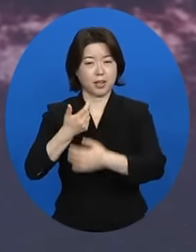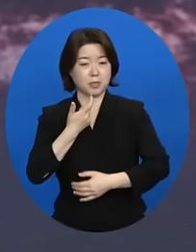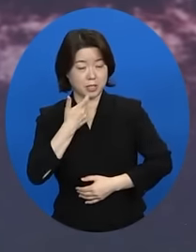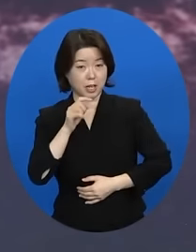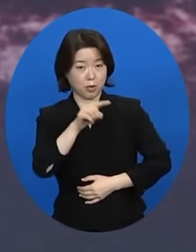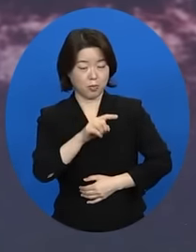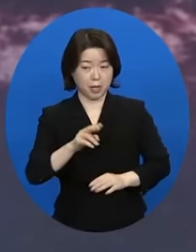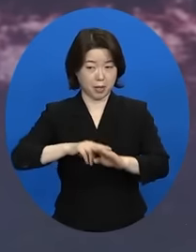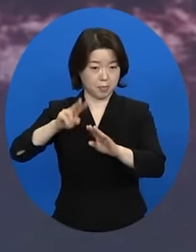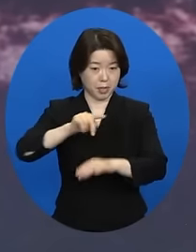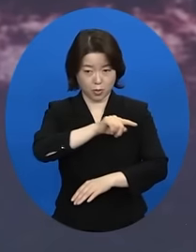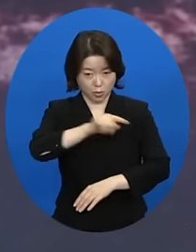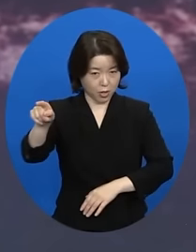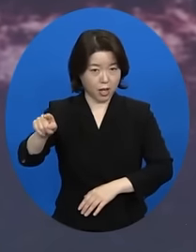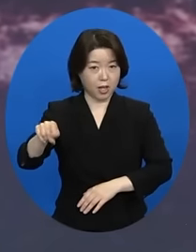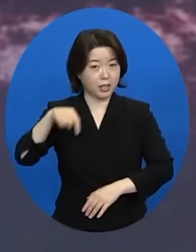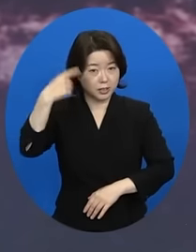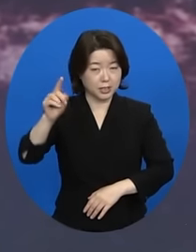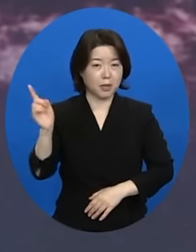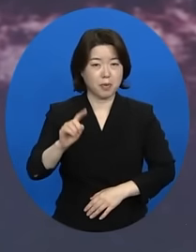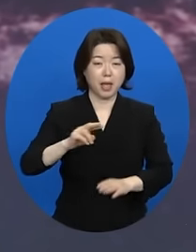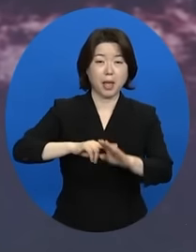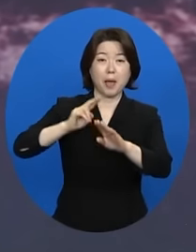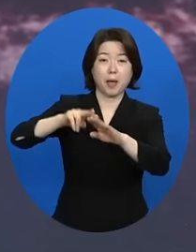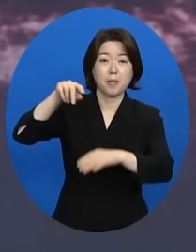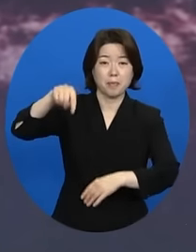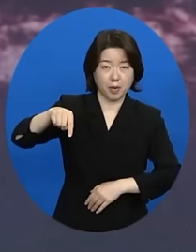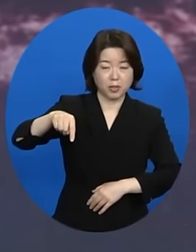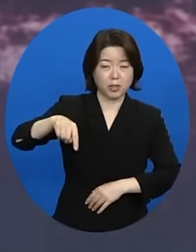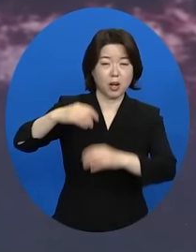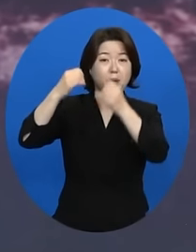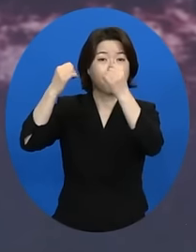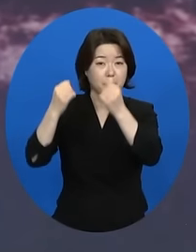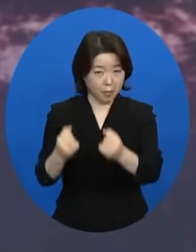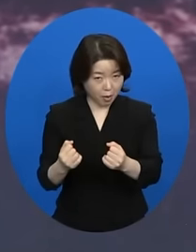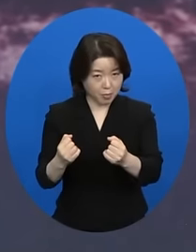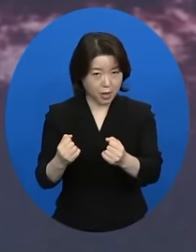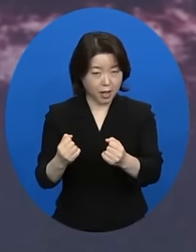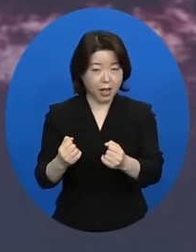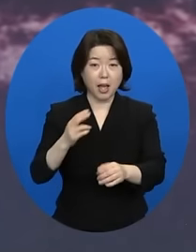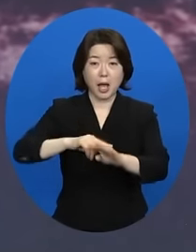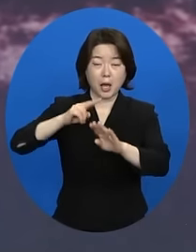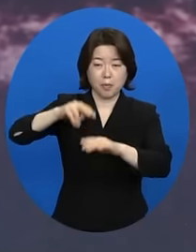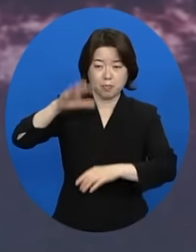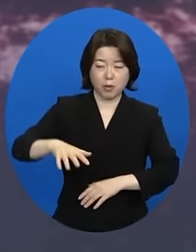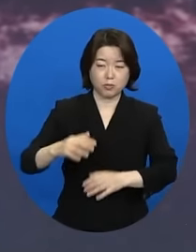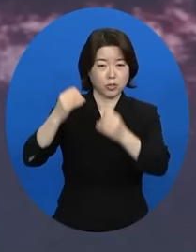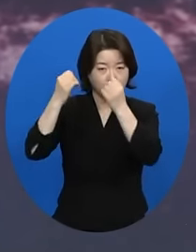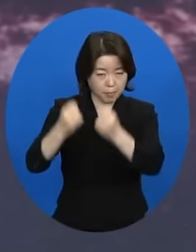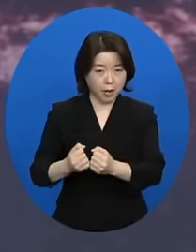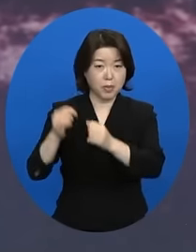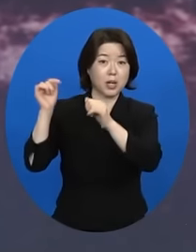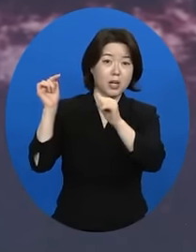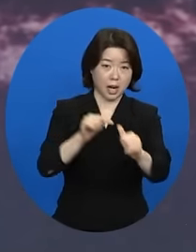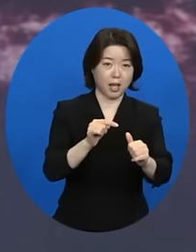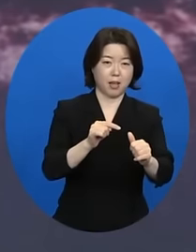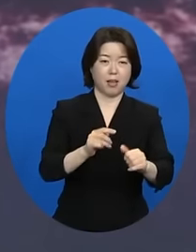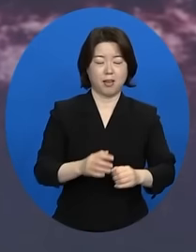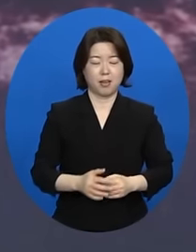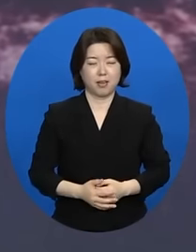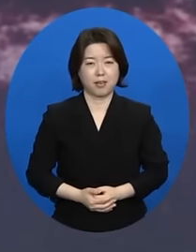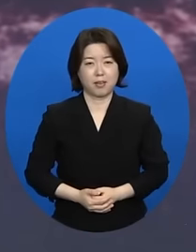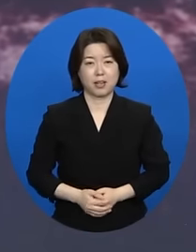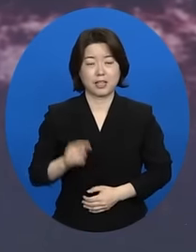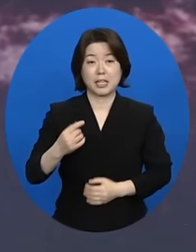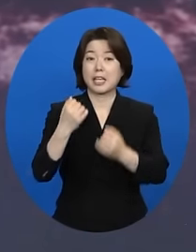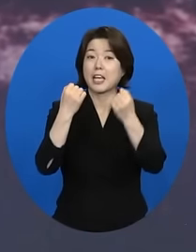베델로 올라가라 하다음에 그 다음에 뭐라고 했죠? 베델에 머물라, 베델에 거주하라고 말씀을 하세요.